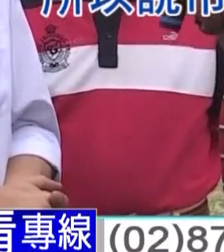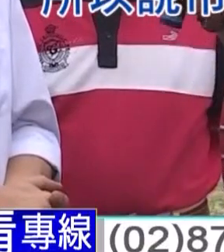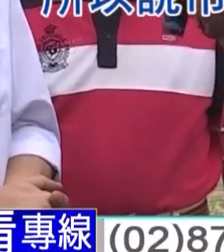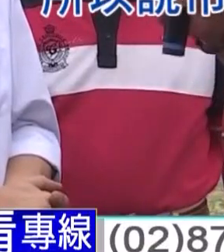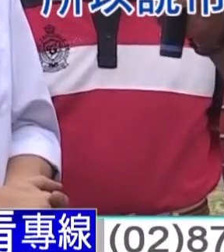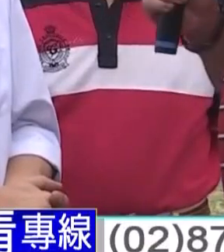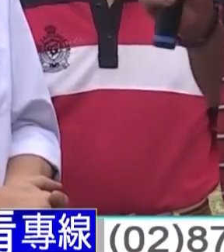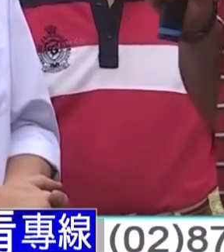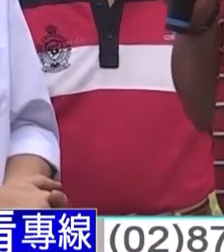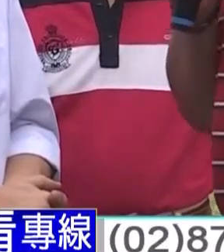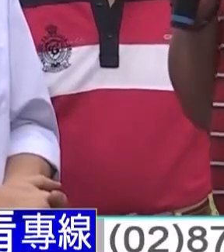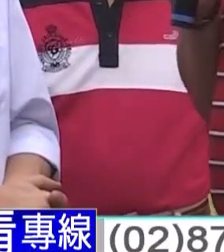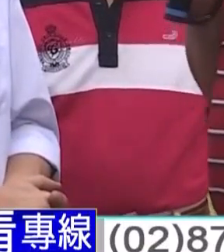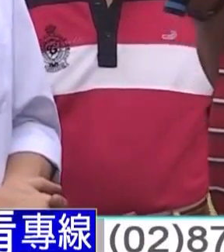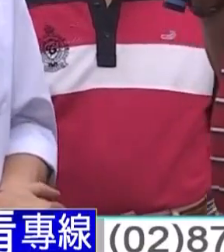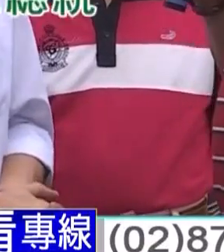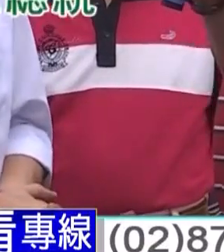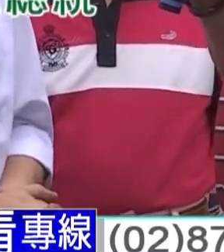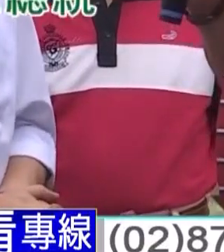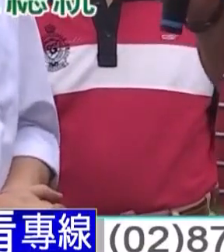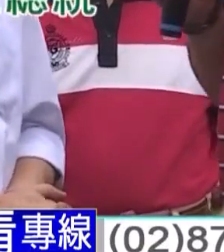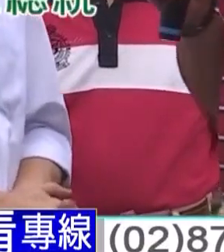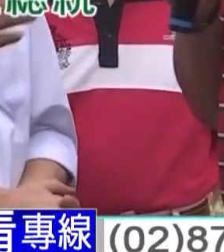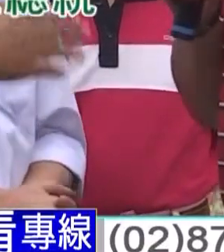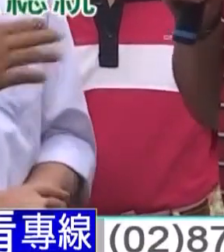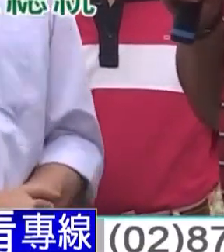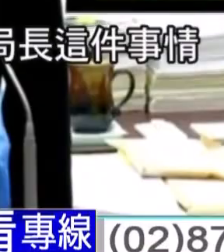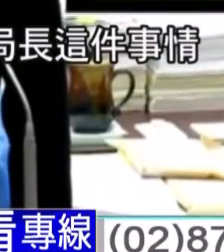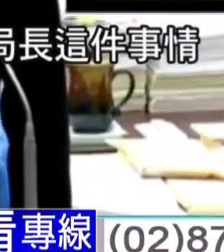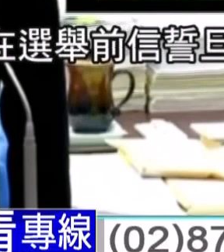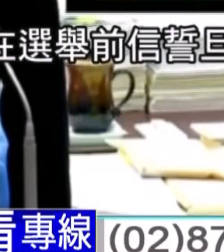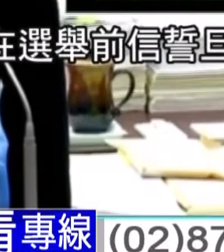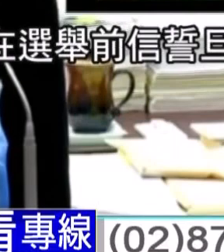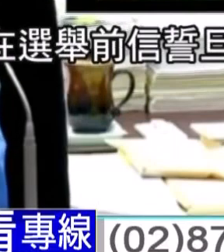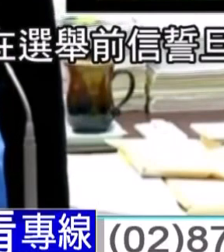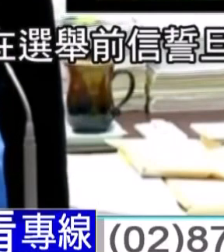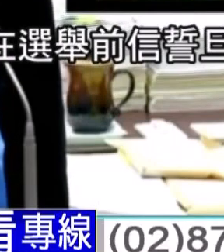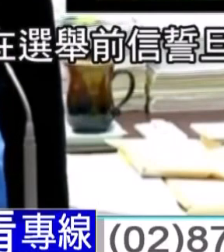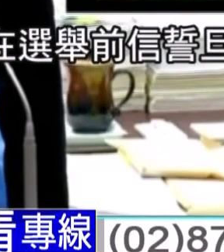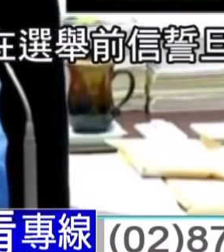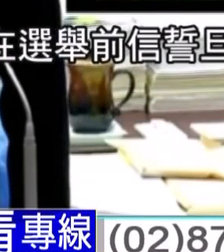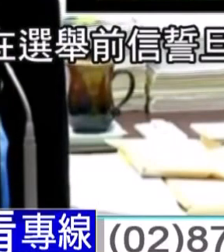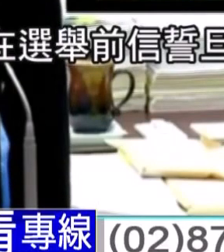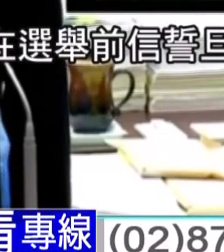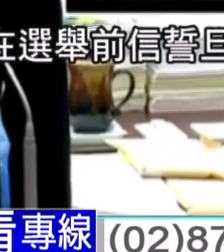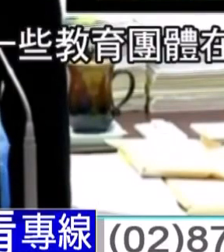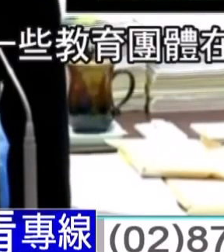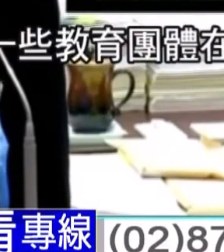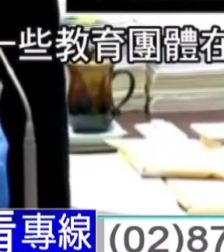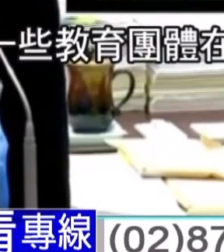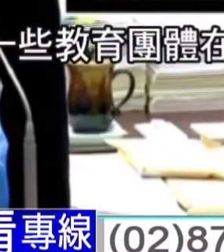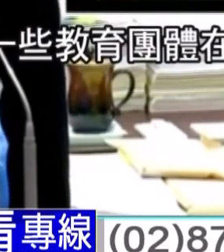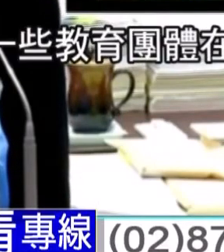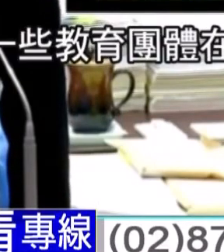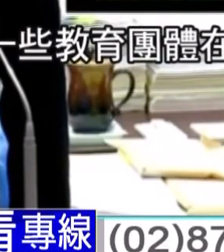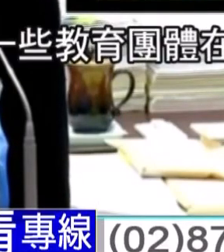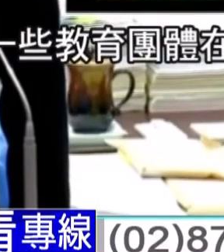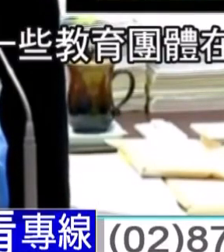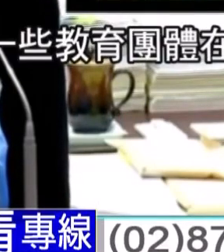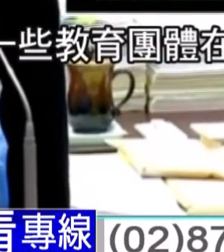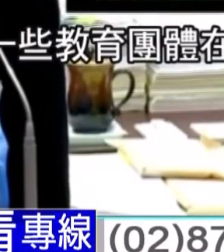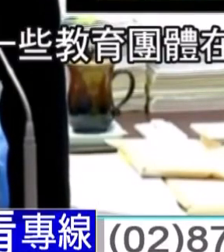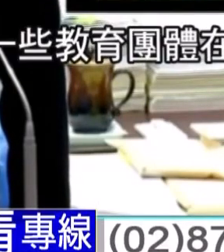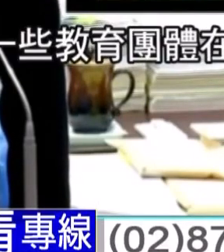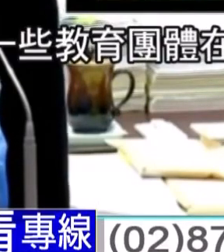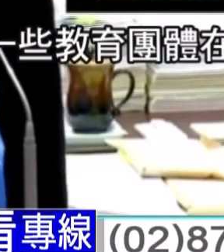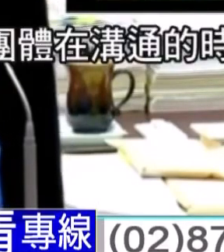统的议题，我觉得这种教育局长就失格了。你的回答不是在高雄市议会，你应该在你在答询